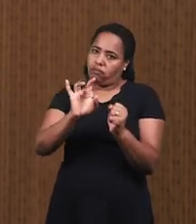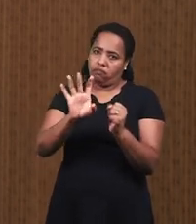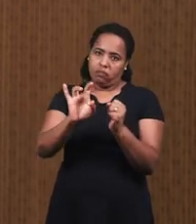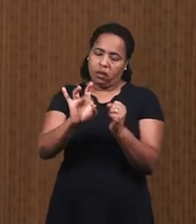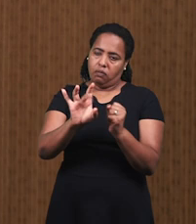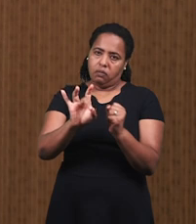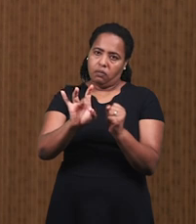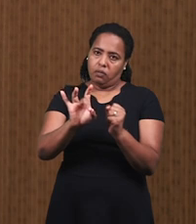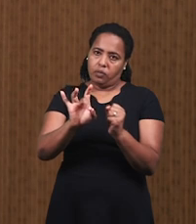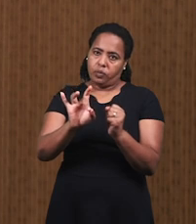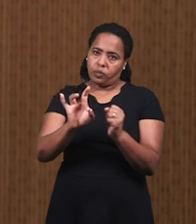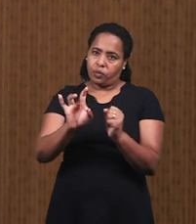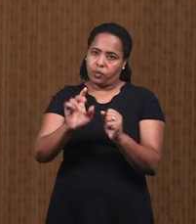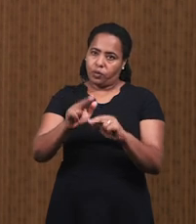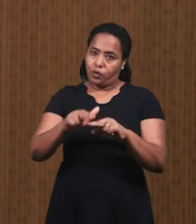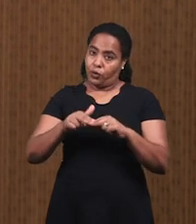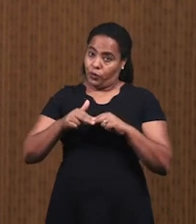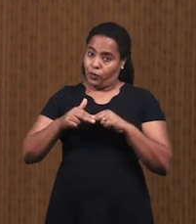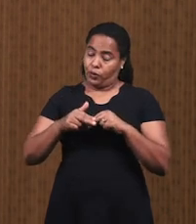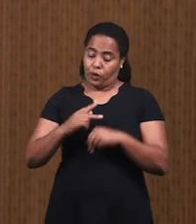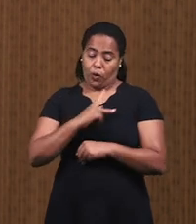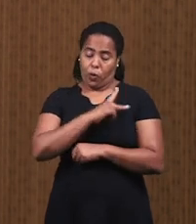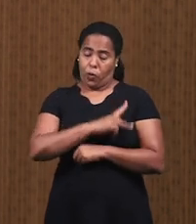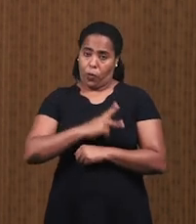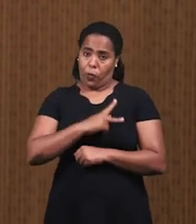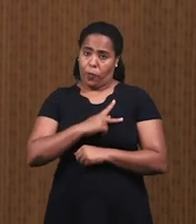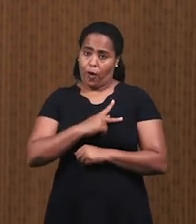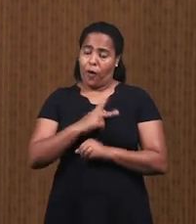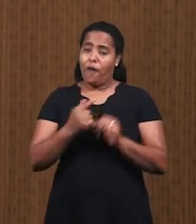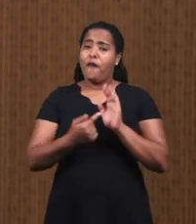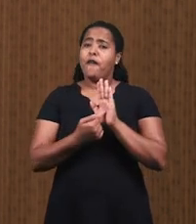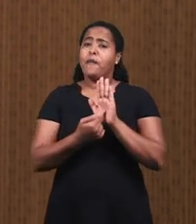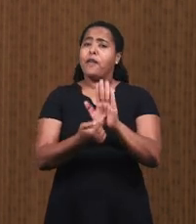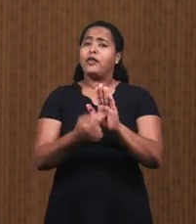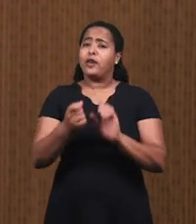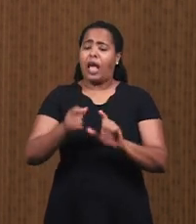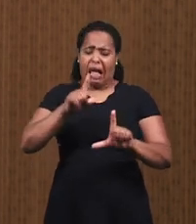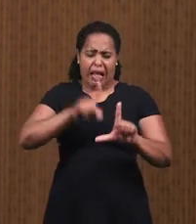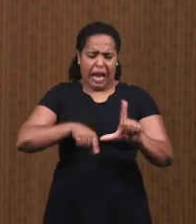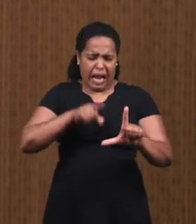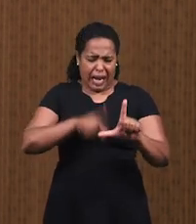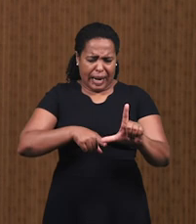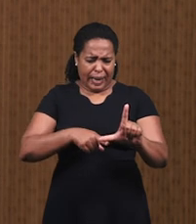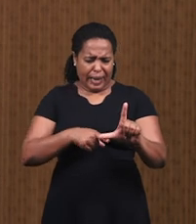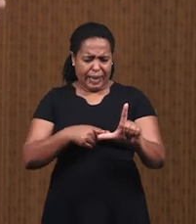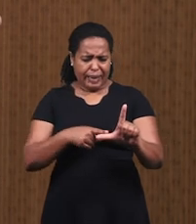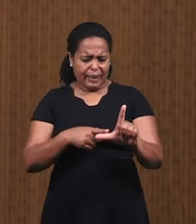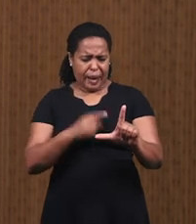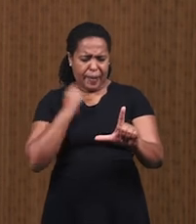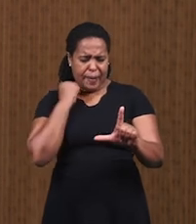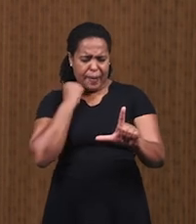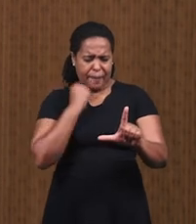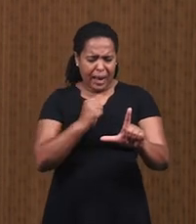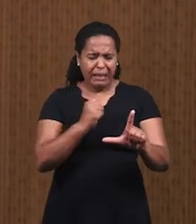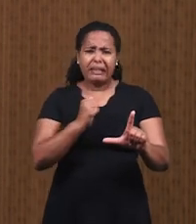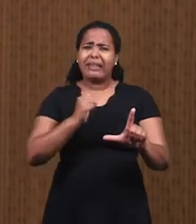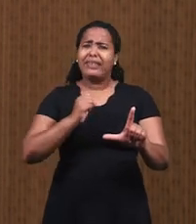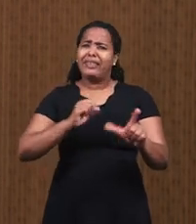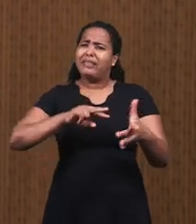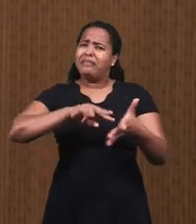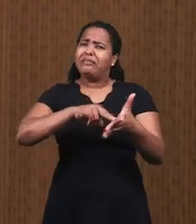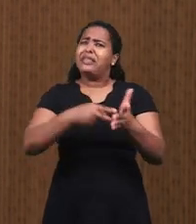историей. Поэтому сам Павел говорит, что буква убивает. Почему буква